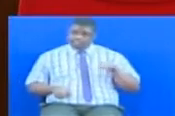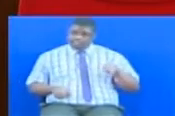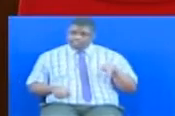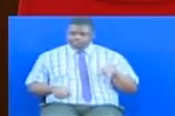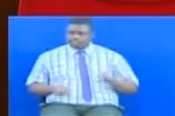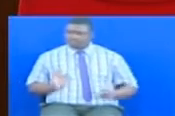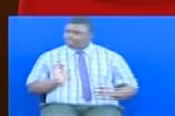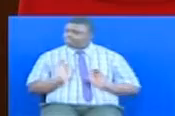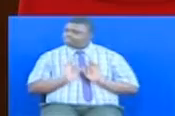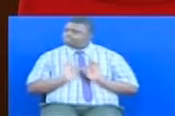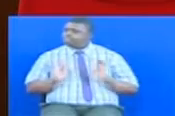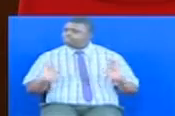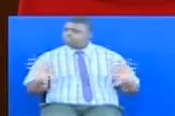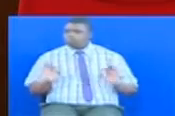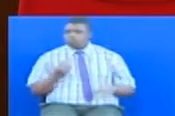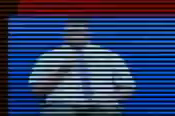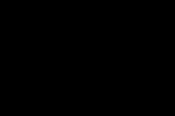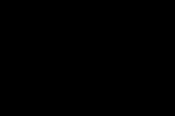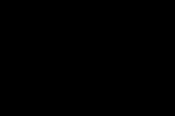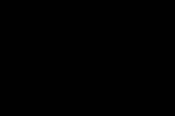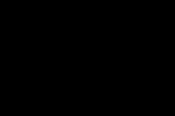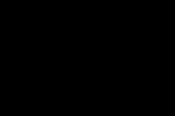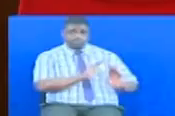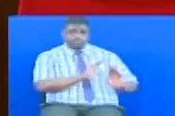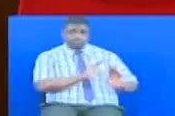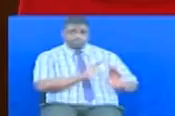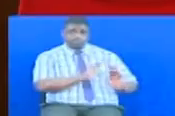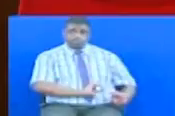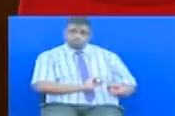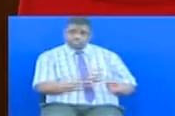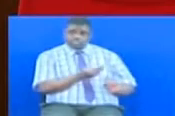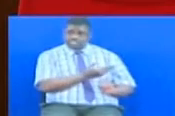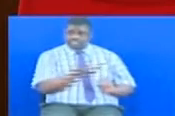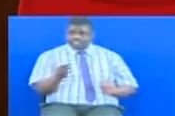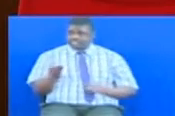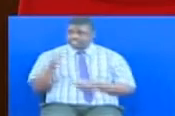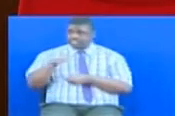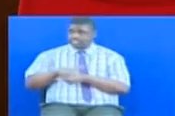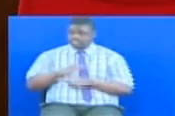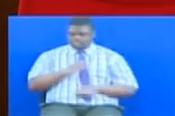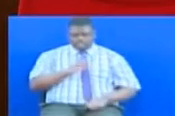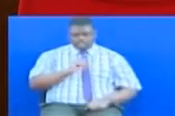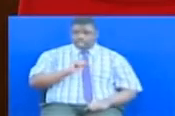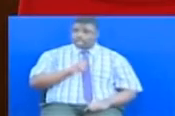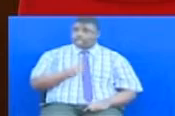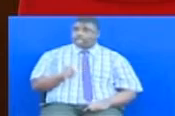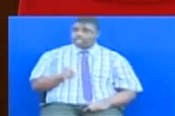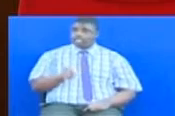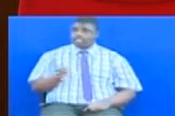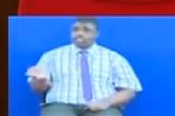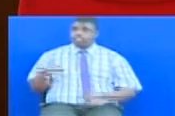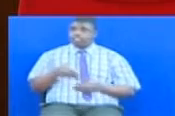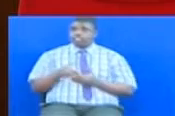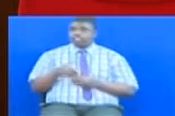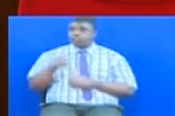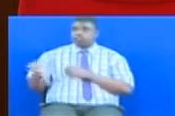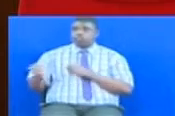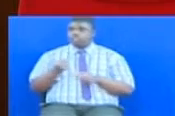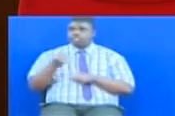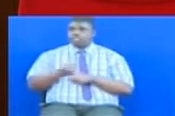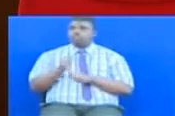vizuri pia sambamba tuzione ripoti nyingi ambazo sasa CAG anaziwasilisha za ufanisi, kwa sababu ukizisoma ripoti